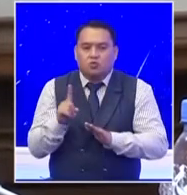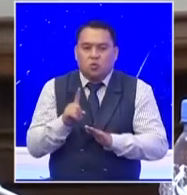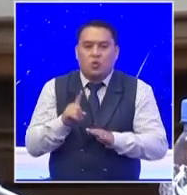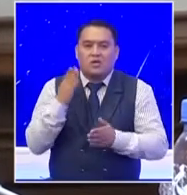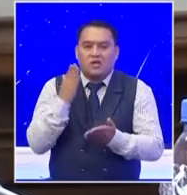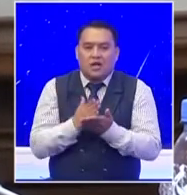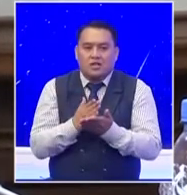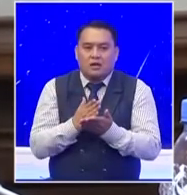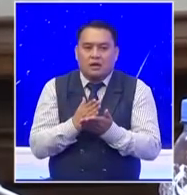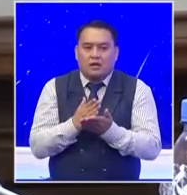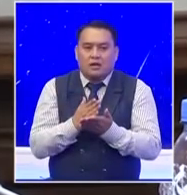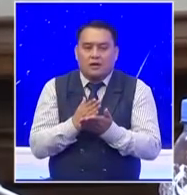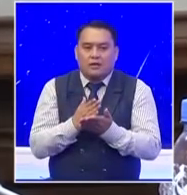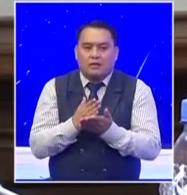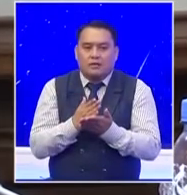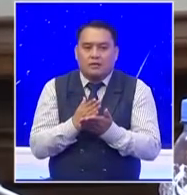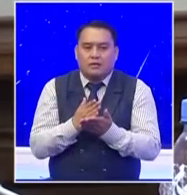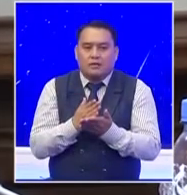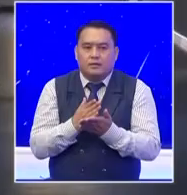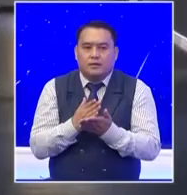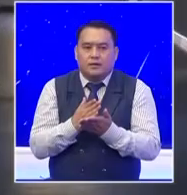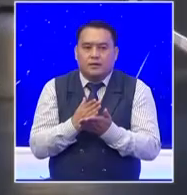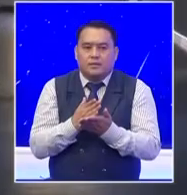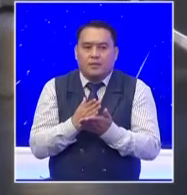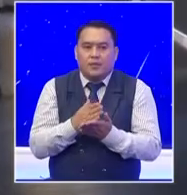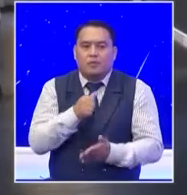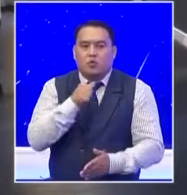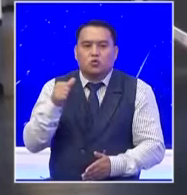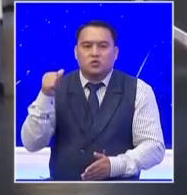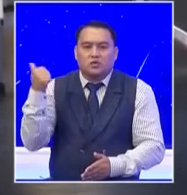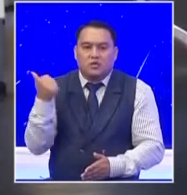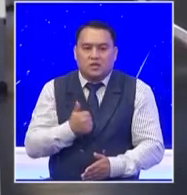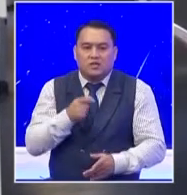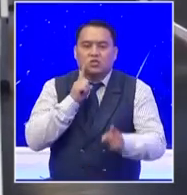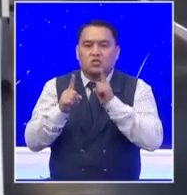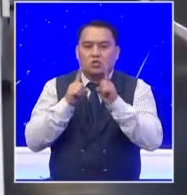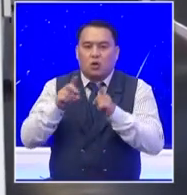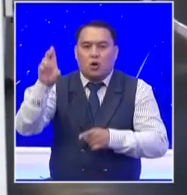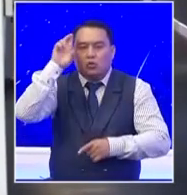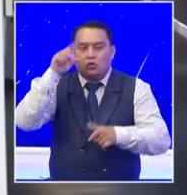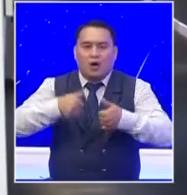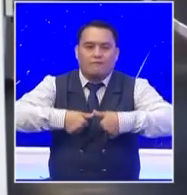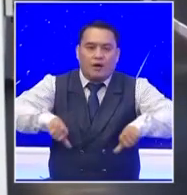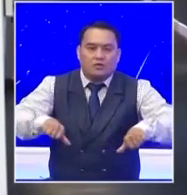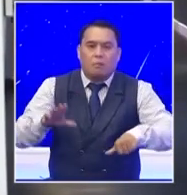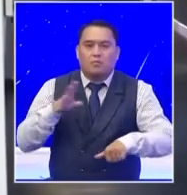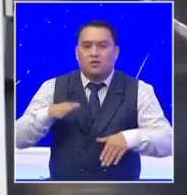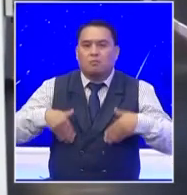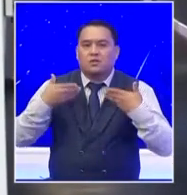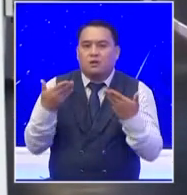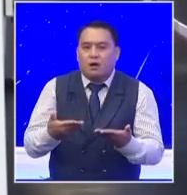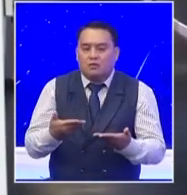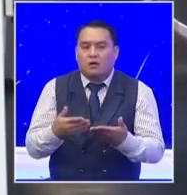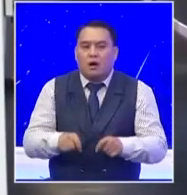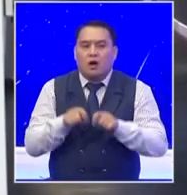которые от начала до конца будут запрещены. На прошлой неделе прошло заседание госкомиссии, на котором был предложен алгоритм